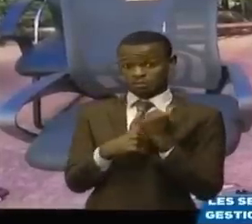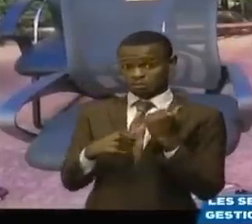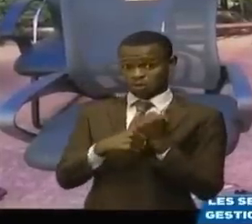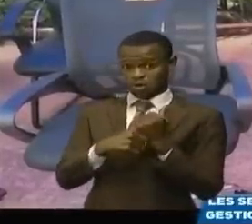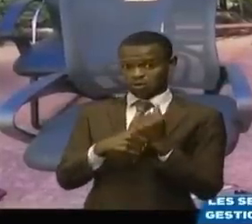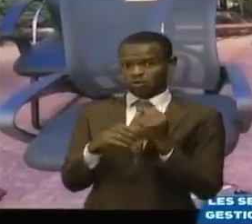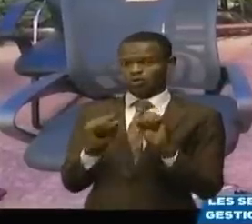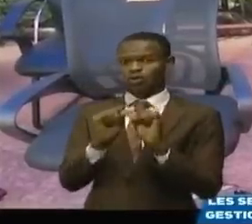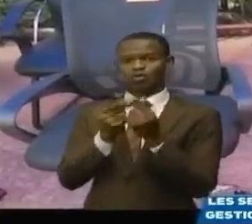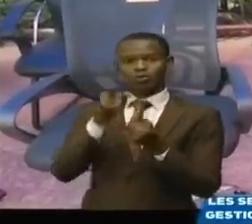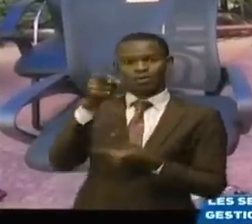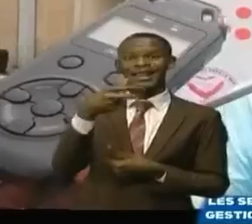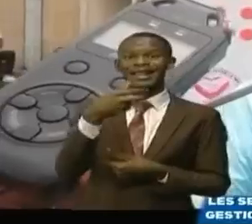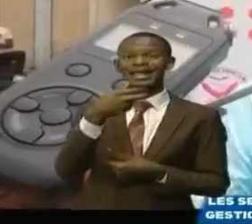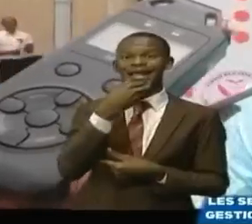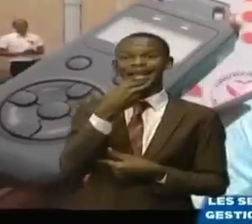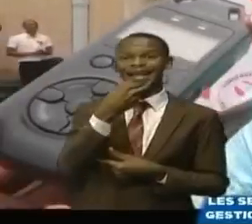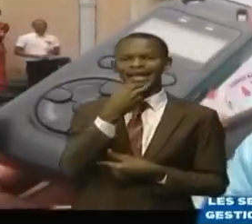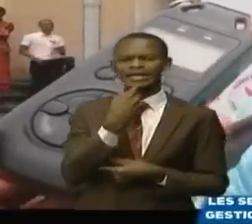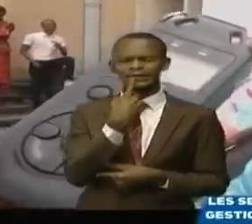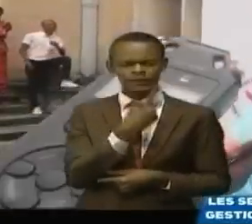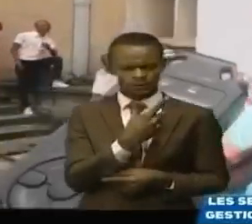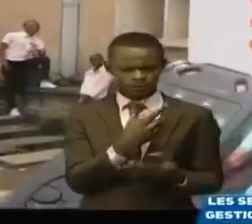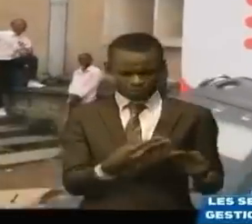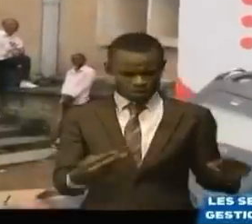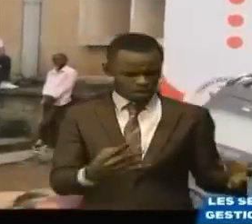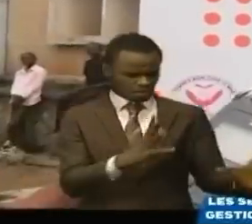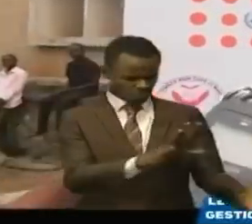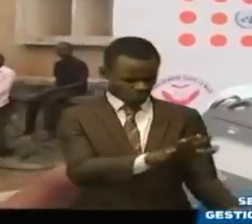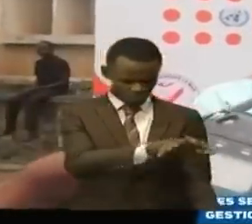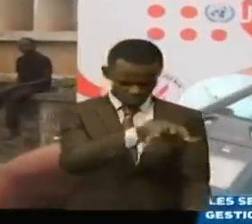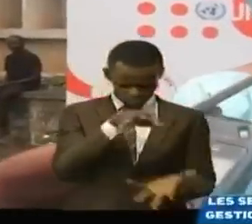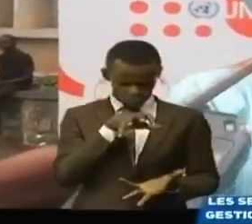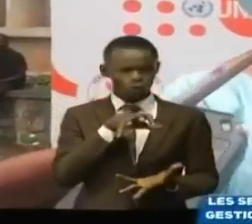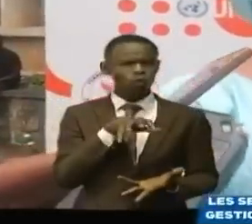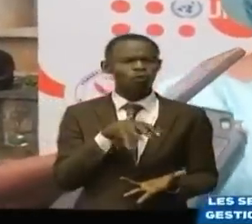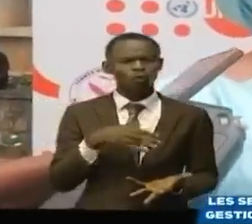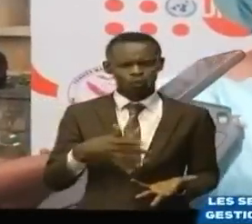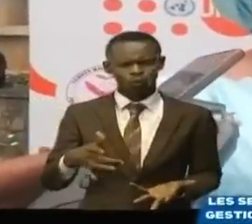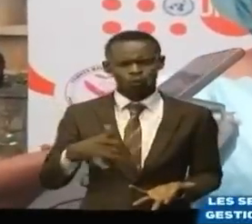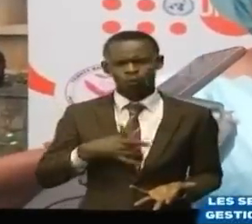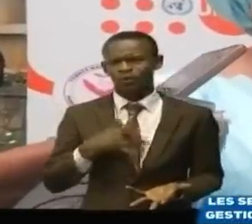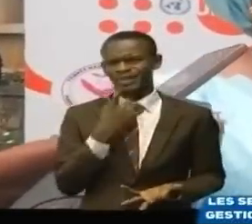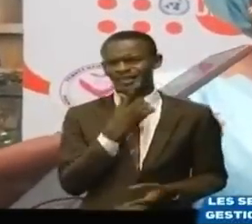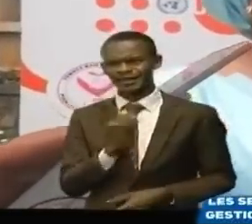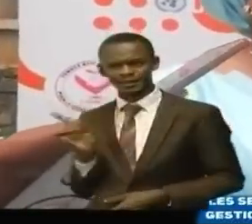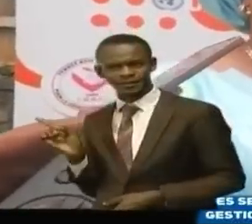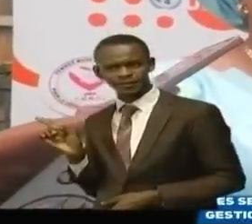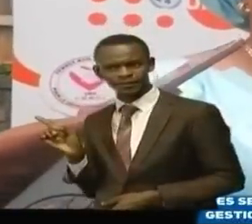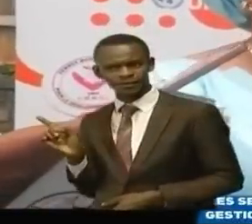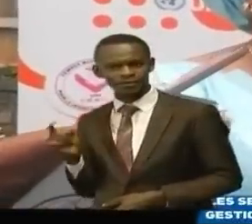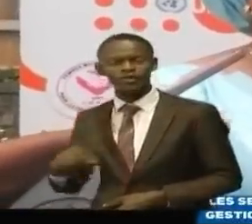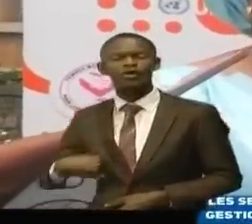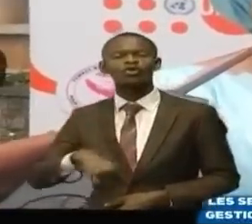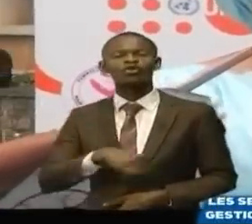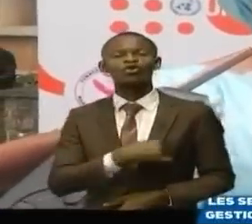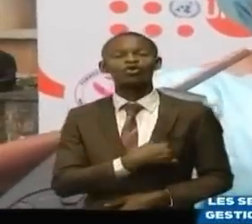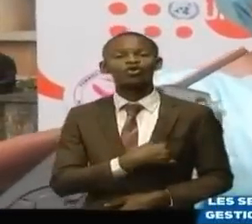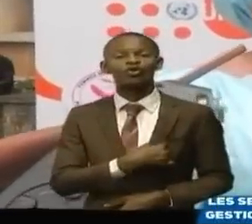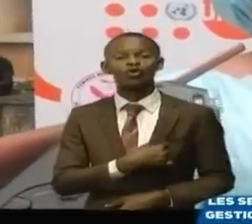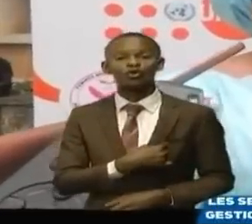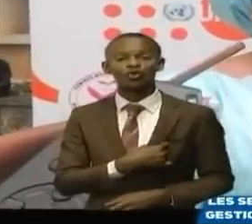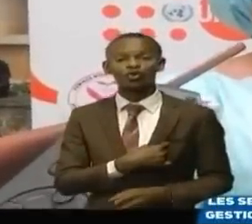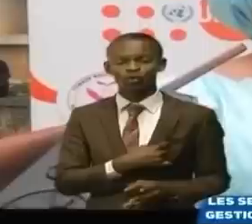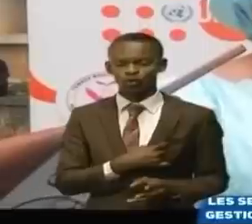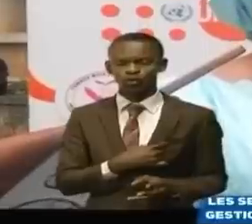en faveur des droits de la femme. C'est ainsi que FMDU a eu le moyen de UNFPA et nous avons mis à la